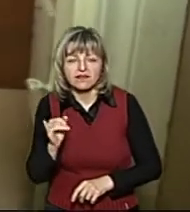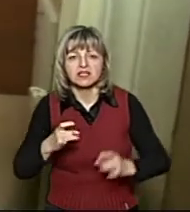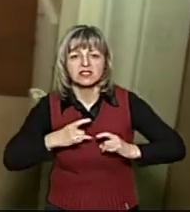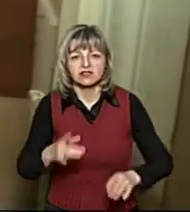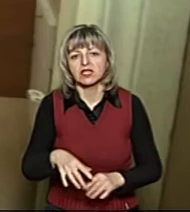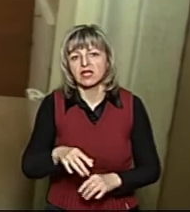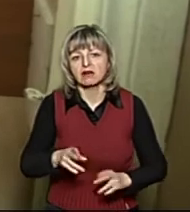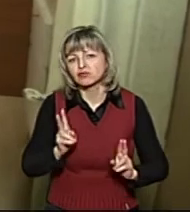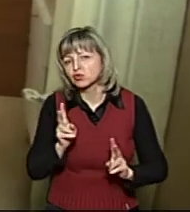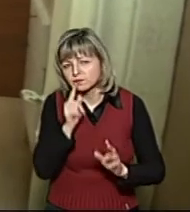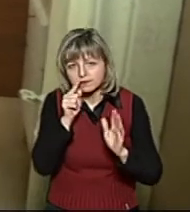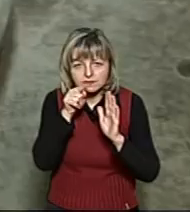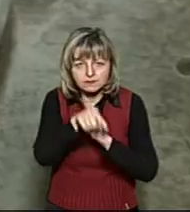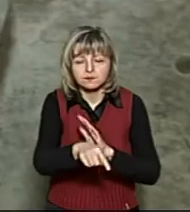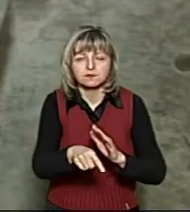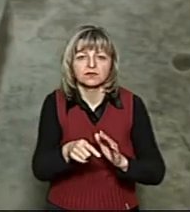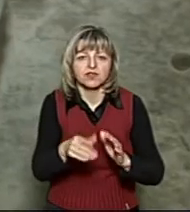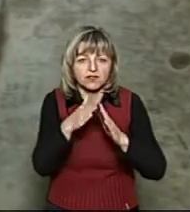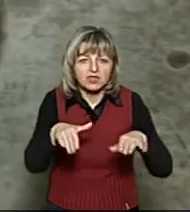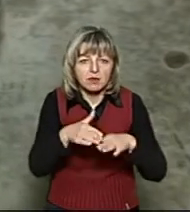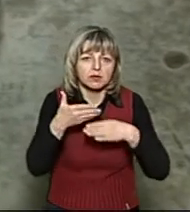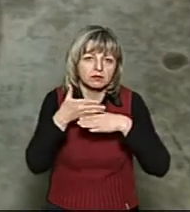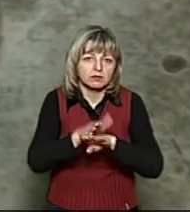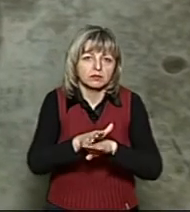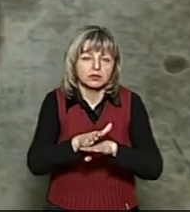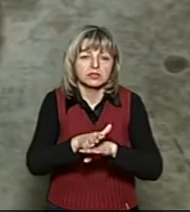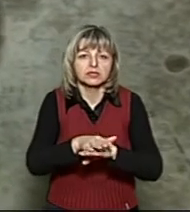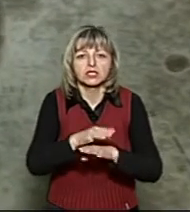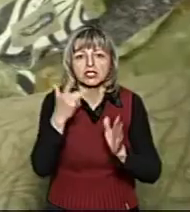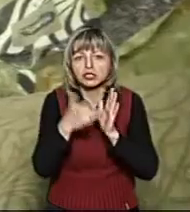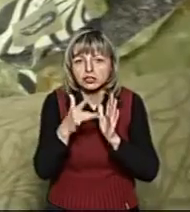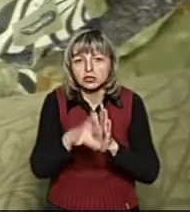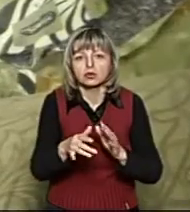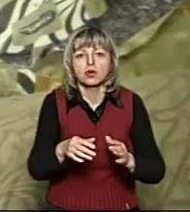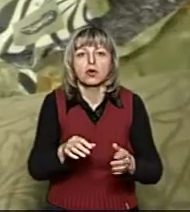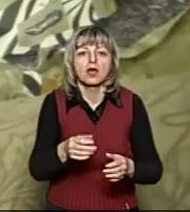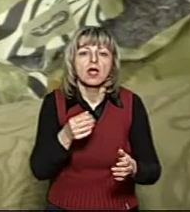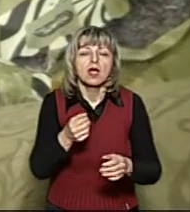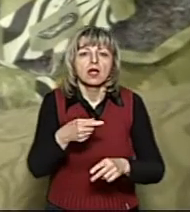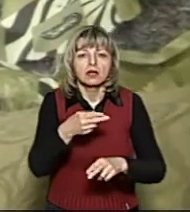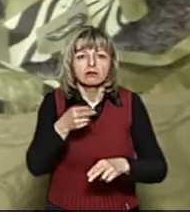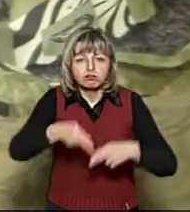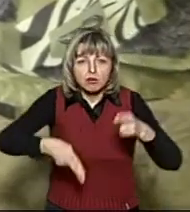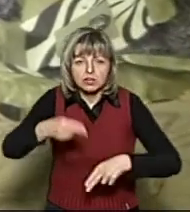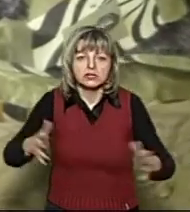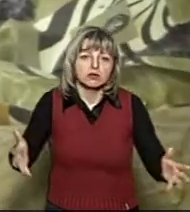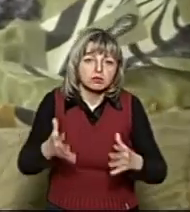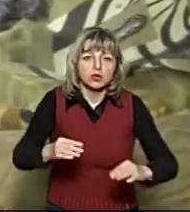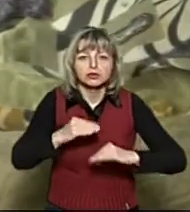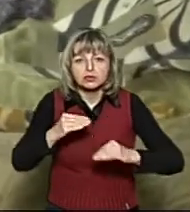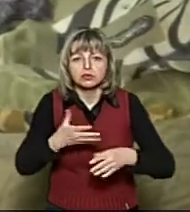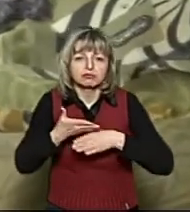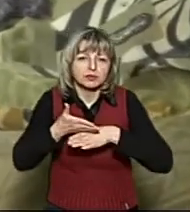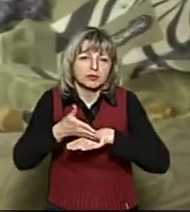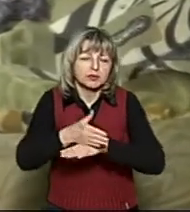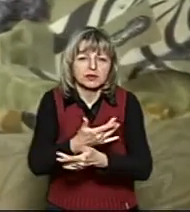вікно і проникли у приміщення табору «Світанок». Порізали подушки, матраци, перекинули меблі, побили плафони, дзеркала, розламали